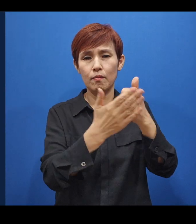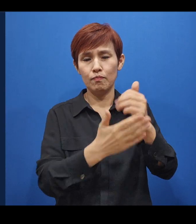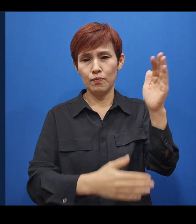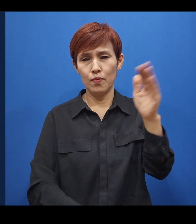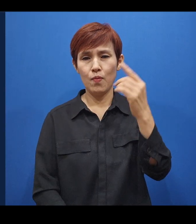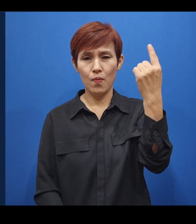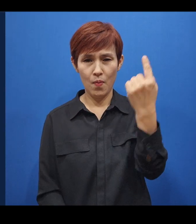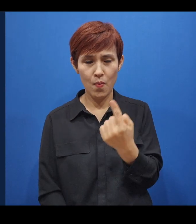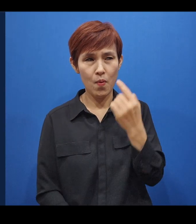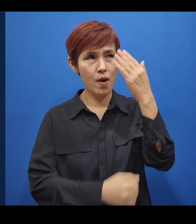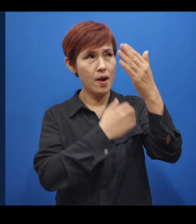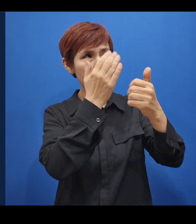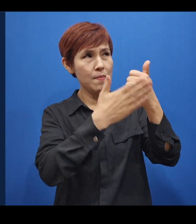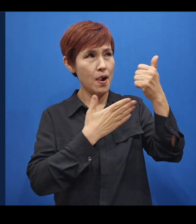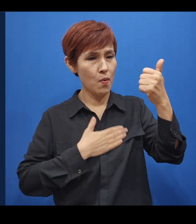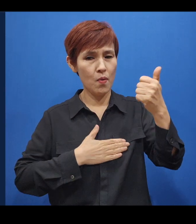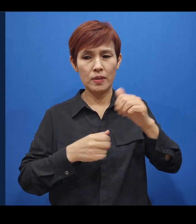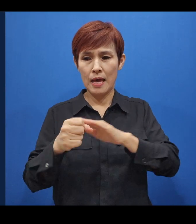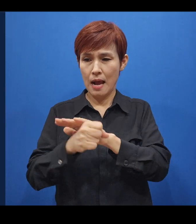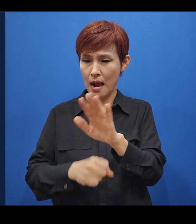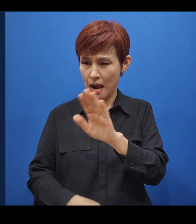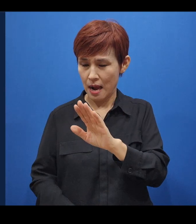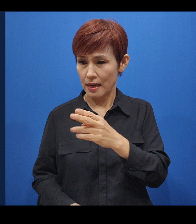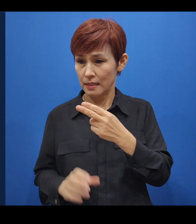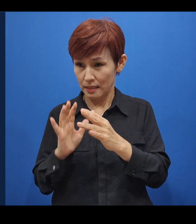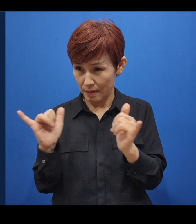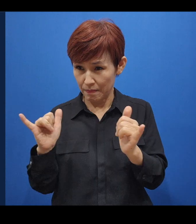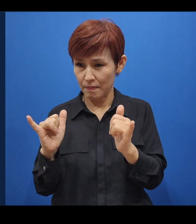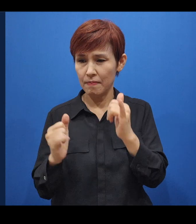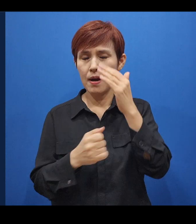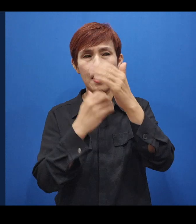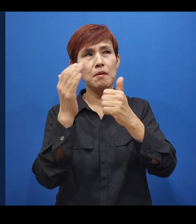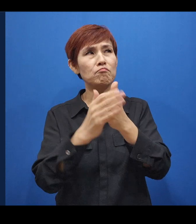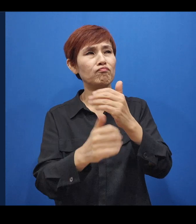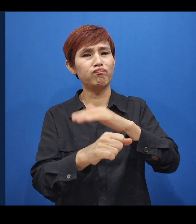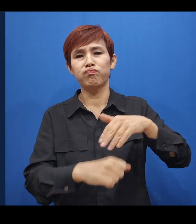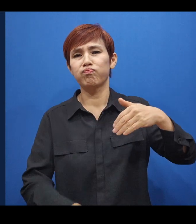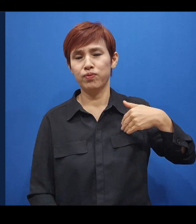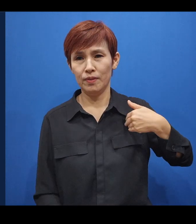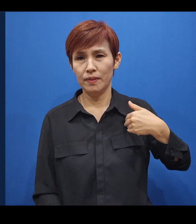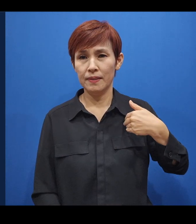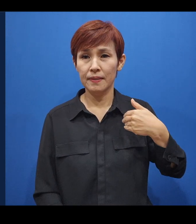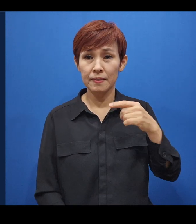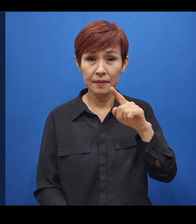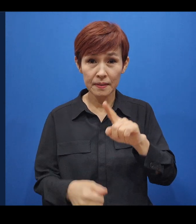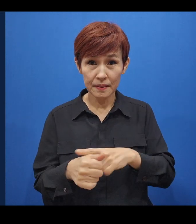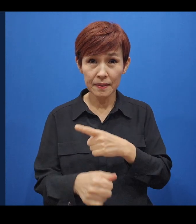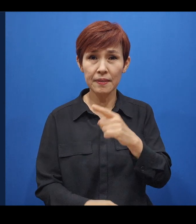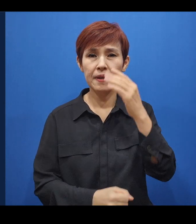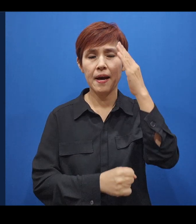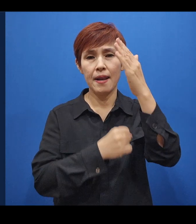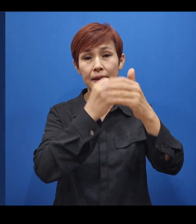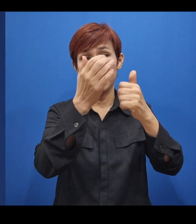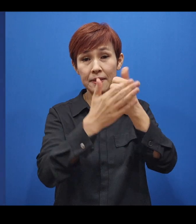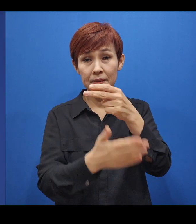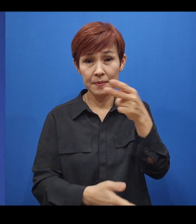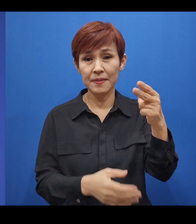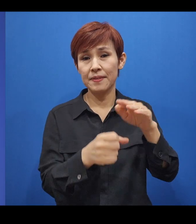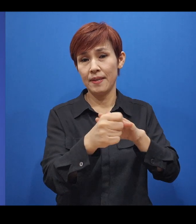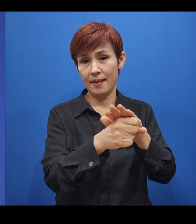하나님을 알고 사랑하지 아니하는 자는 하나님을 알지 못하나니 이는 하나님은 사랑이심이라.